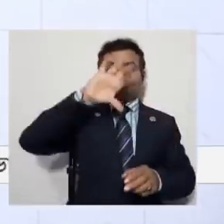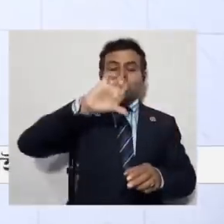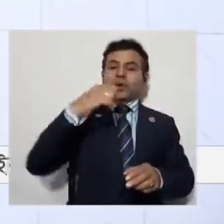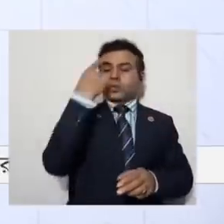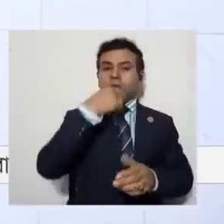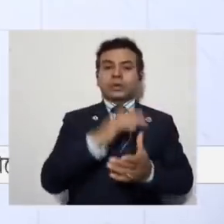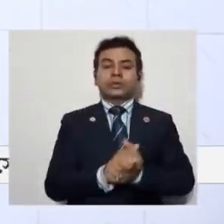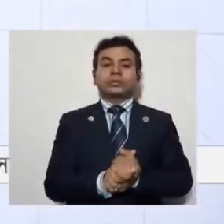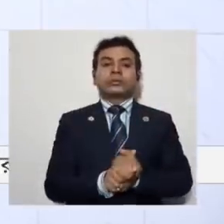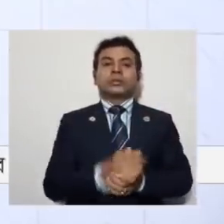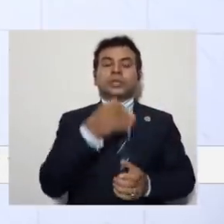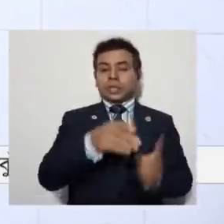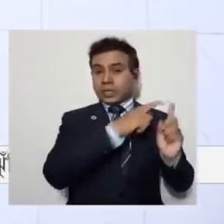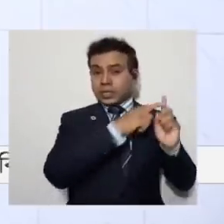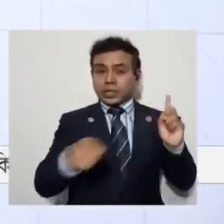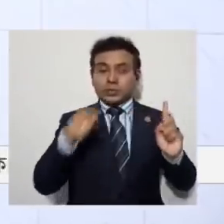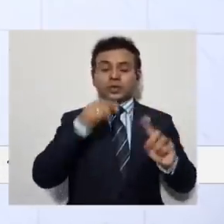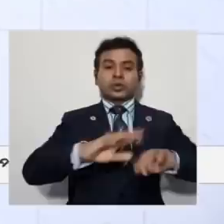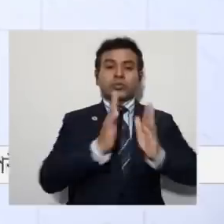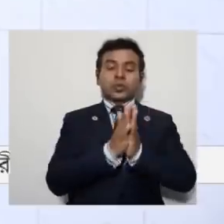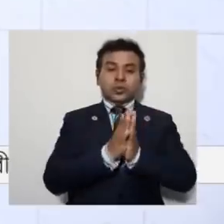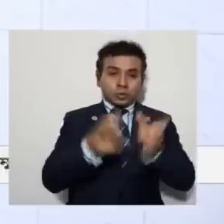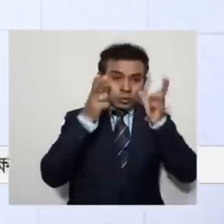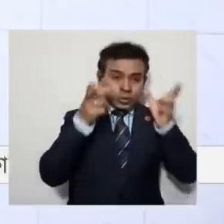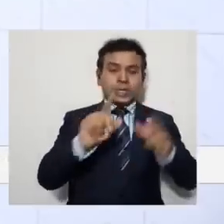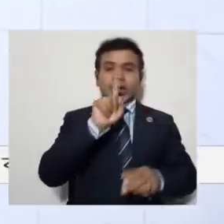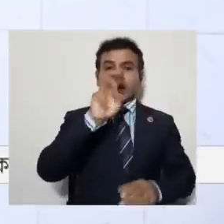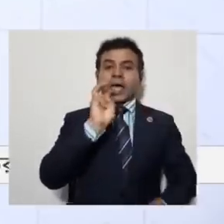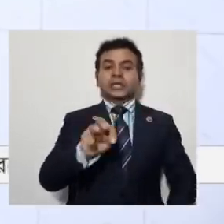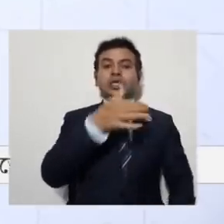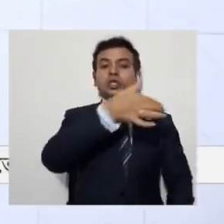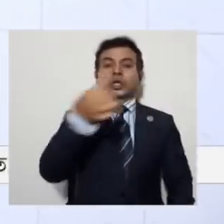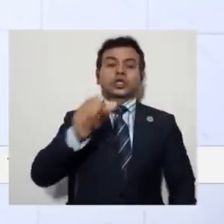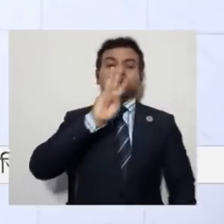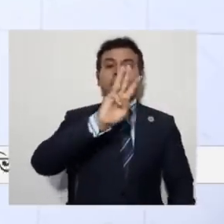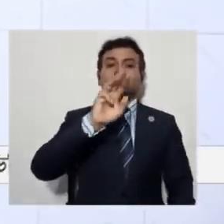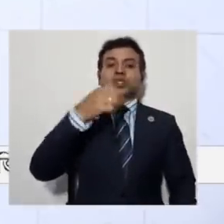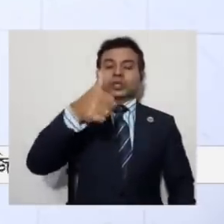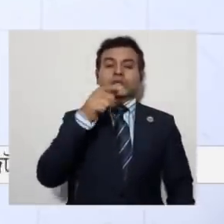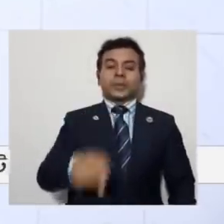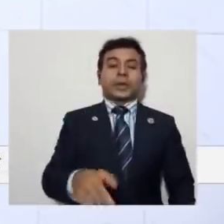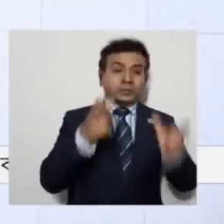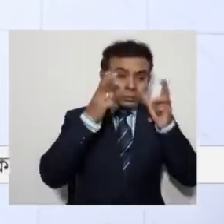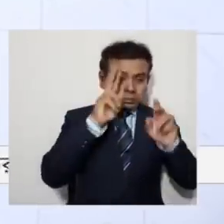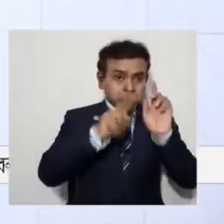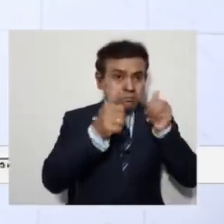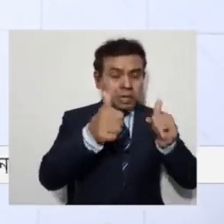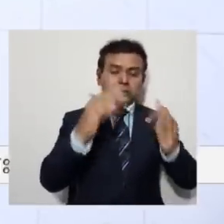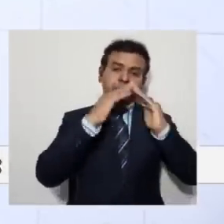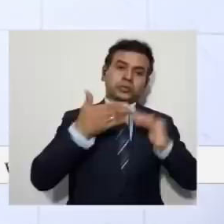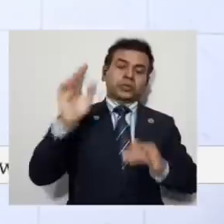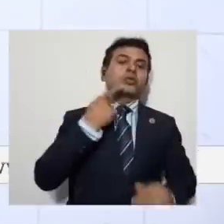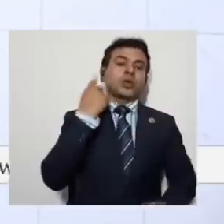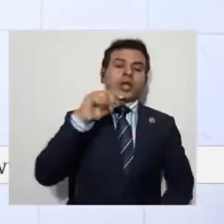নতুন করে আইসোলেশনে নেওয়া হয়েছে 90 জনকে, এবং এ পর্যন্ত আইসোলেশনে আছেন